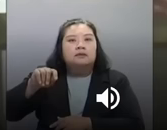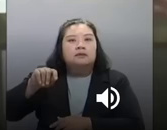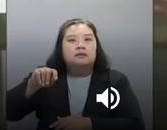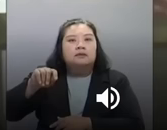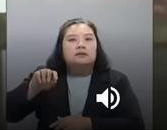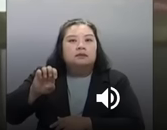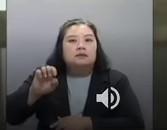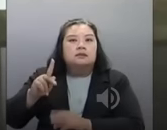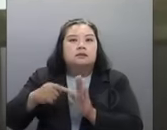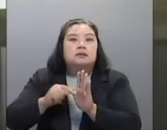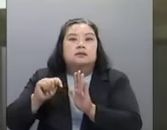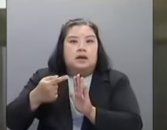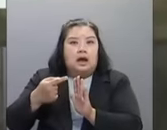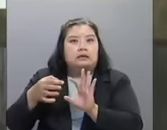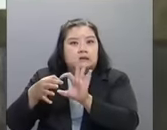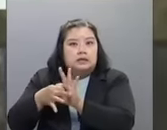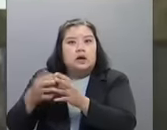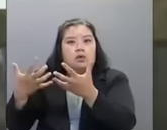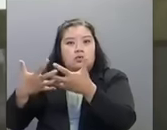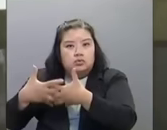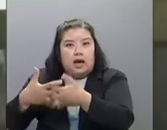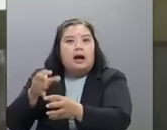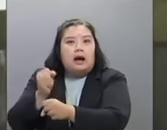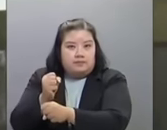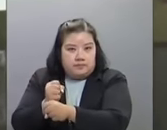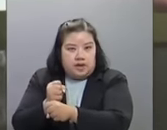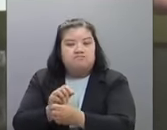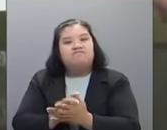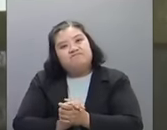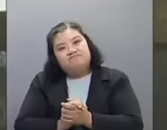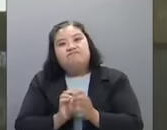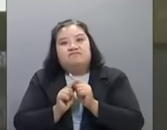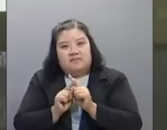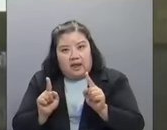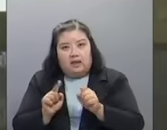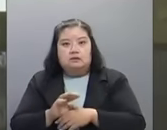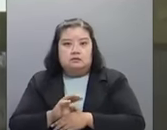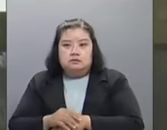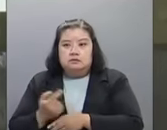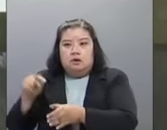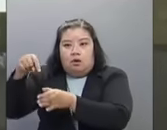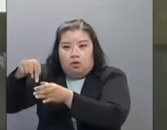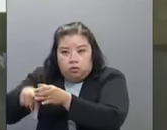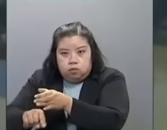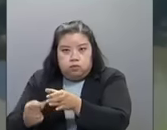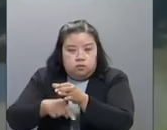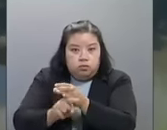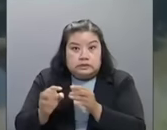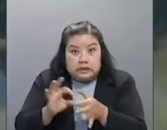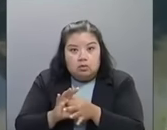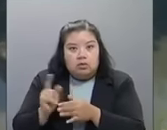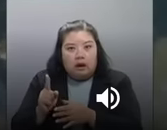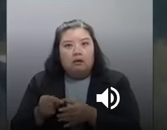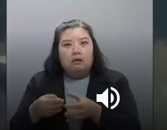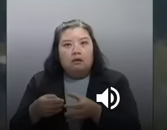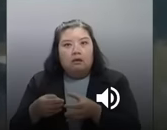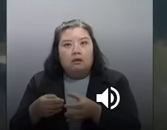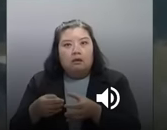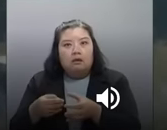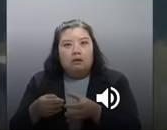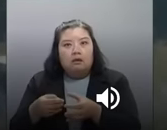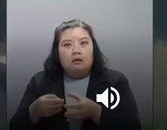เ คแต่คุณผู้ชมถ้าไปดูในเนื้อในรายละเอียดขยายตัวอย่างรวดเร็วจนน่าสนใจค่ะ